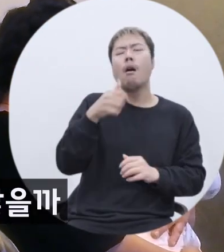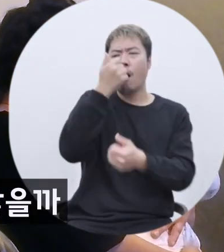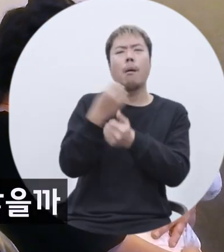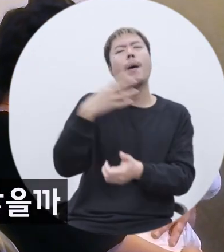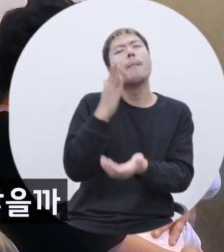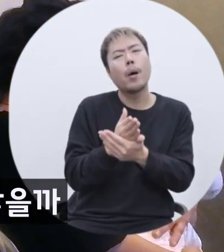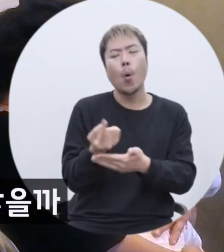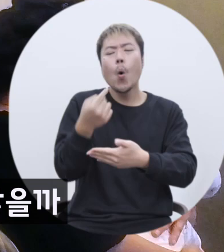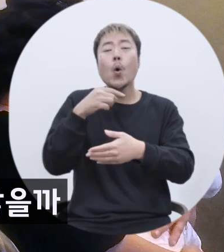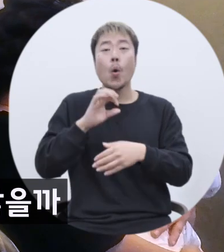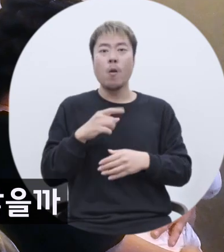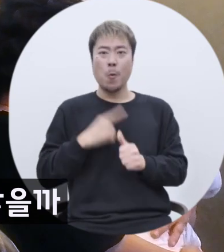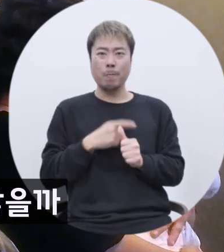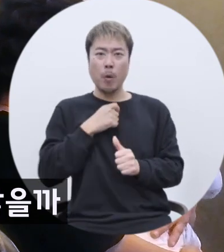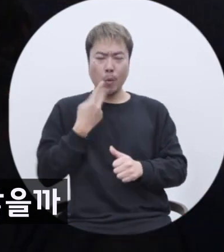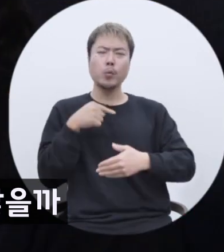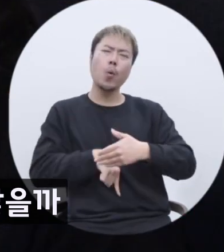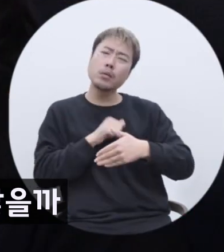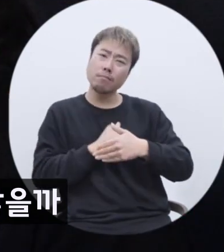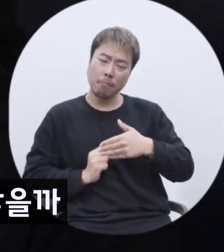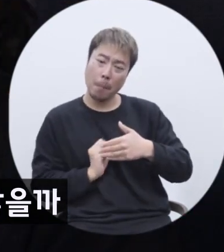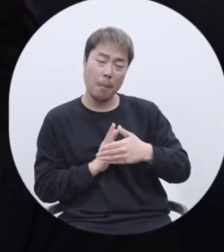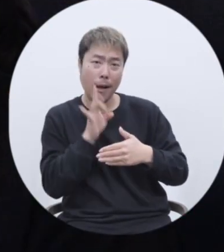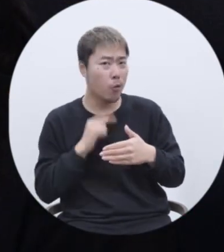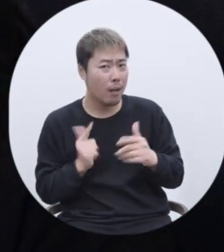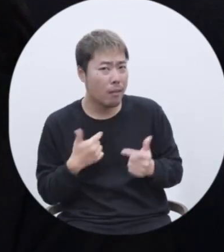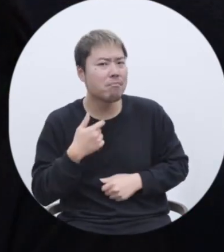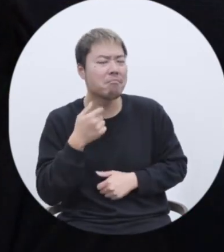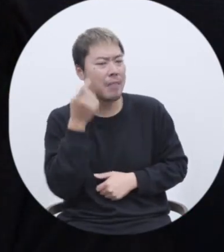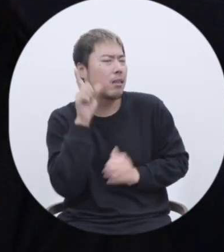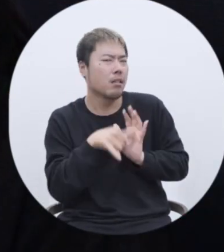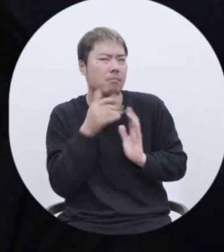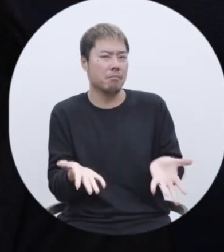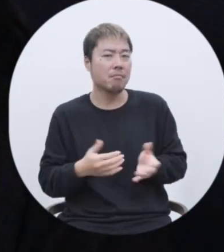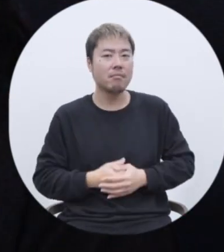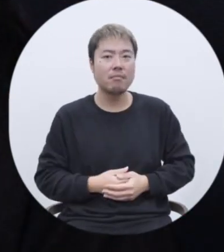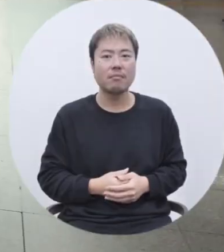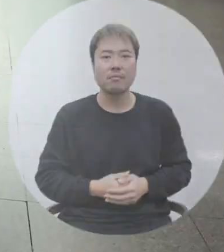속으로 욕해주시면 더 좋지 않을까 그런 생각은 좀 들었어요.